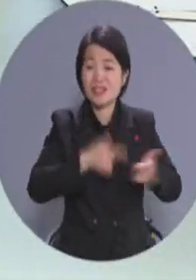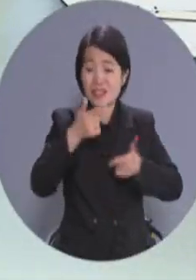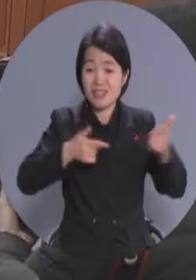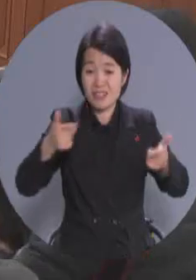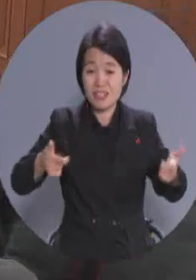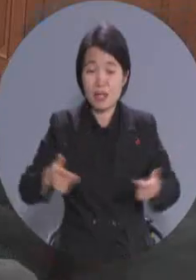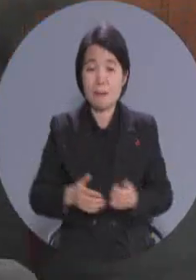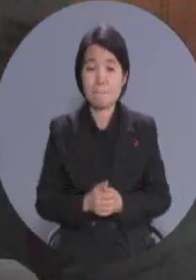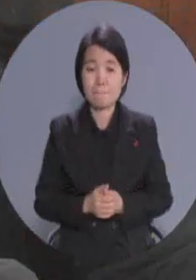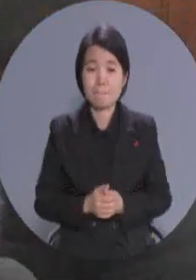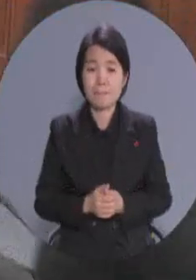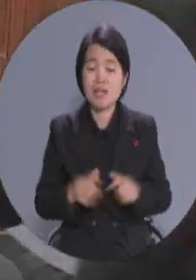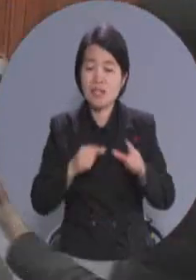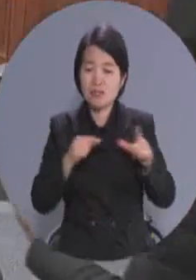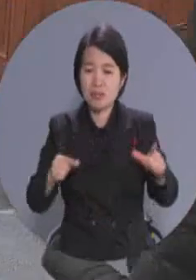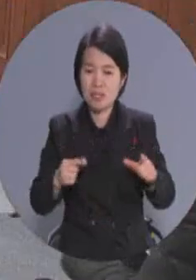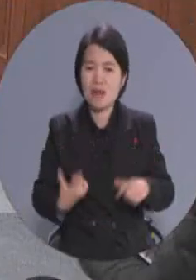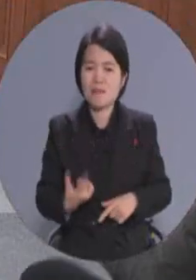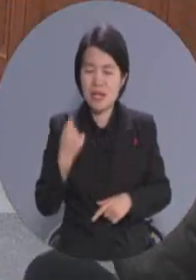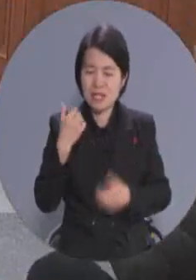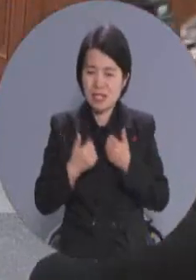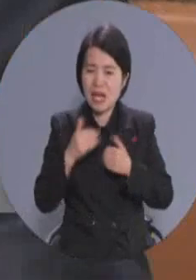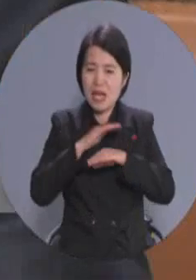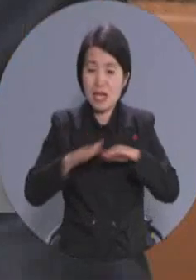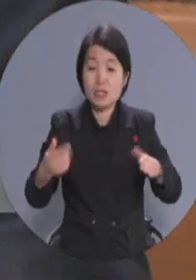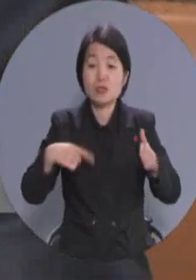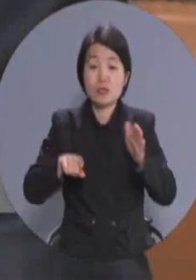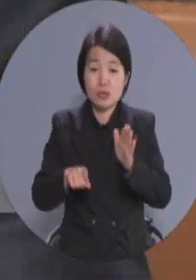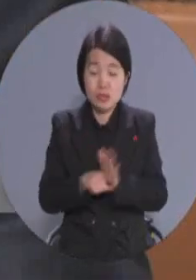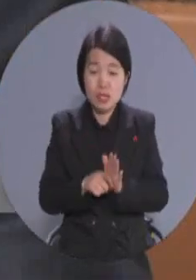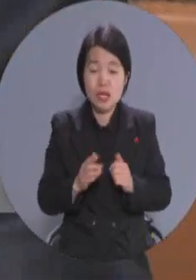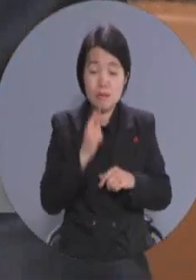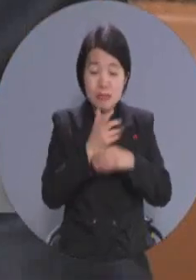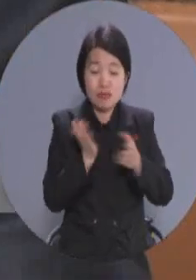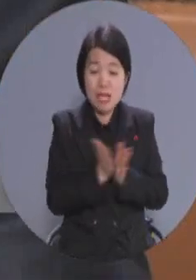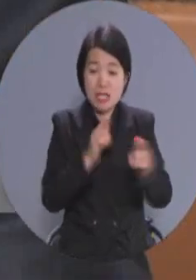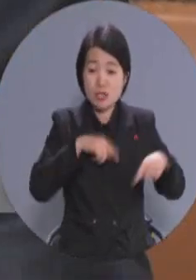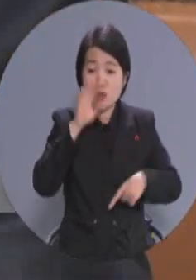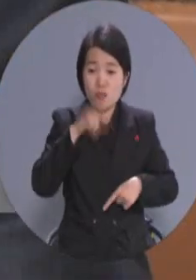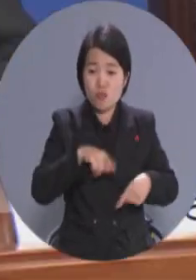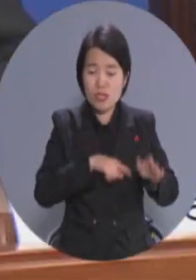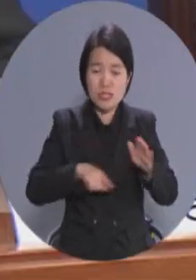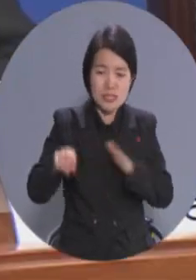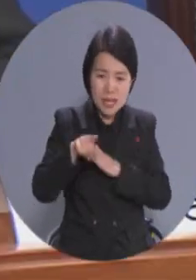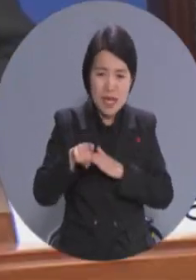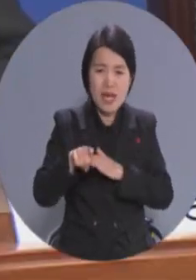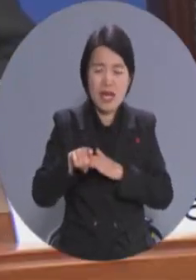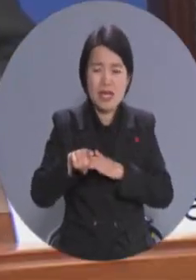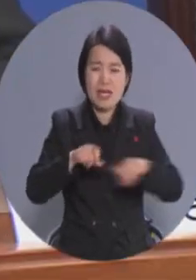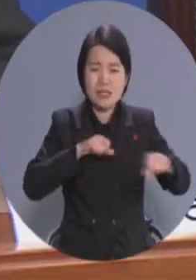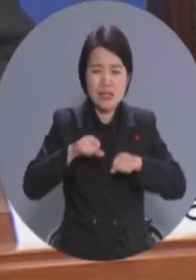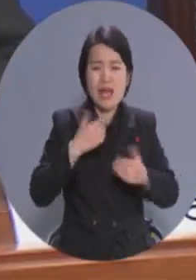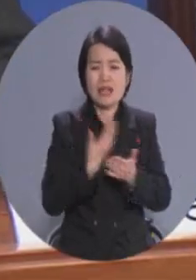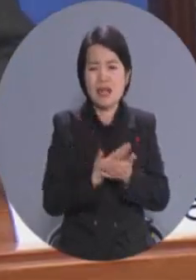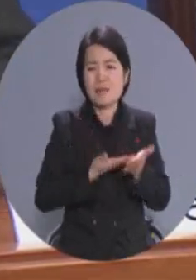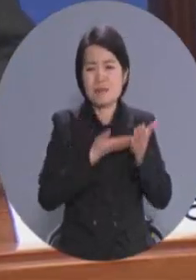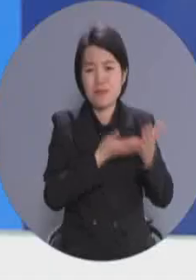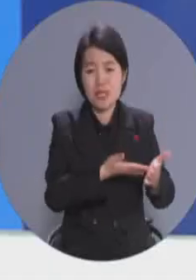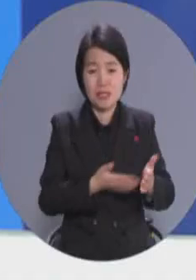나옵니다 일각에서는 하루빨리 갈등을 봉합하기 위해 당지도부가 적극적으로 나서 줄 것을 요구하고